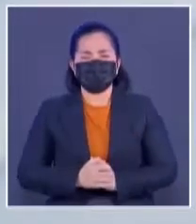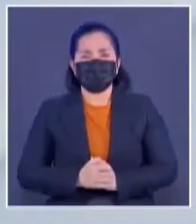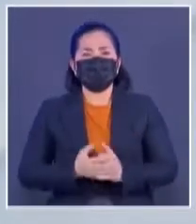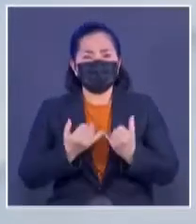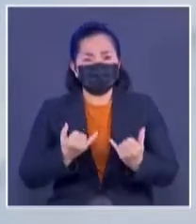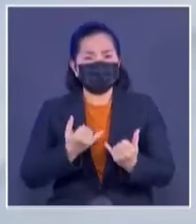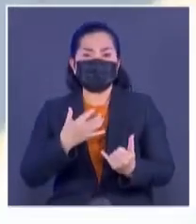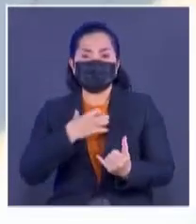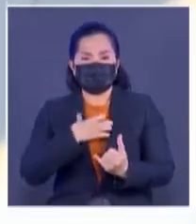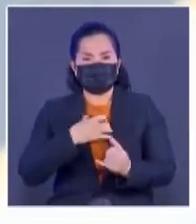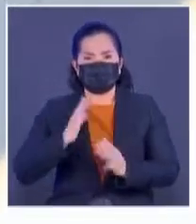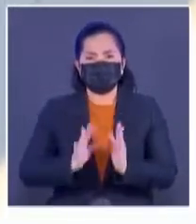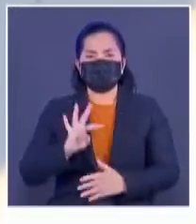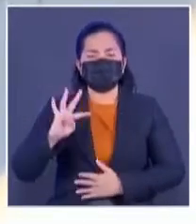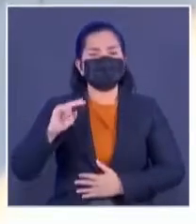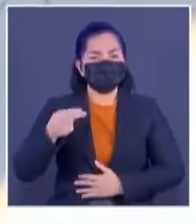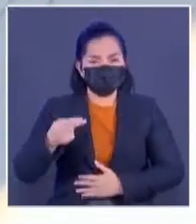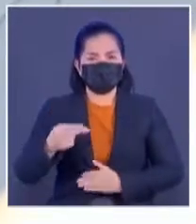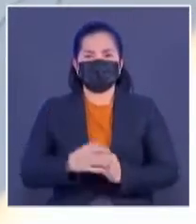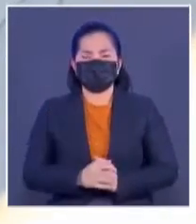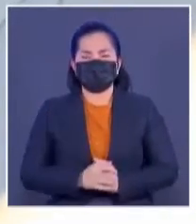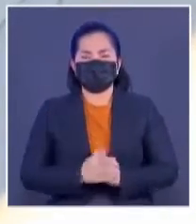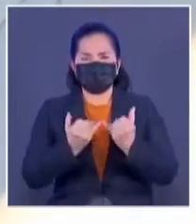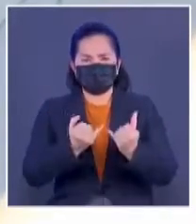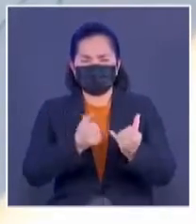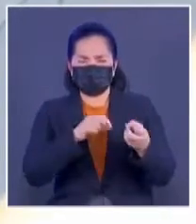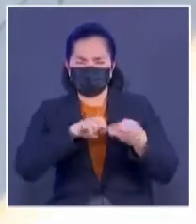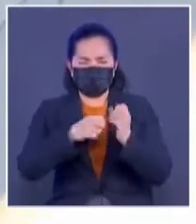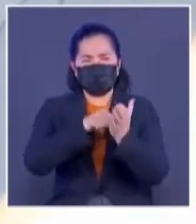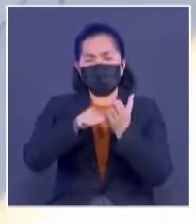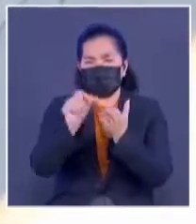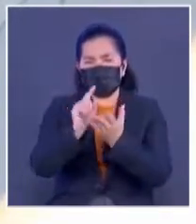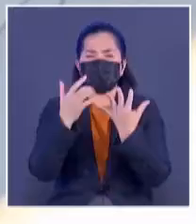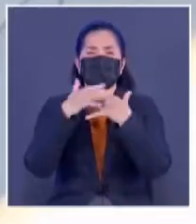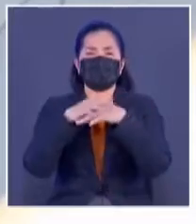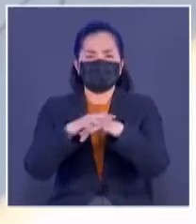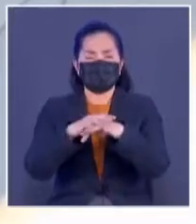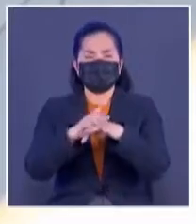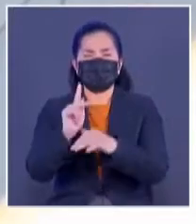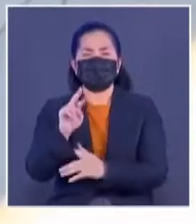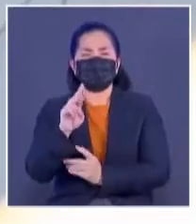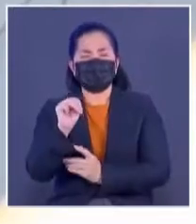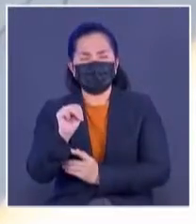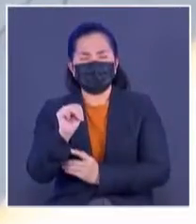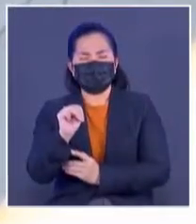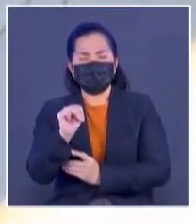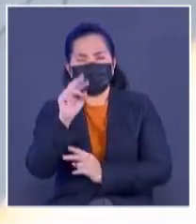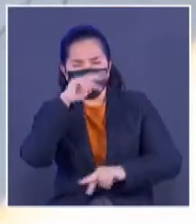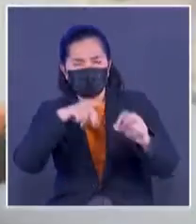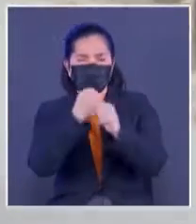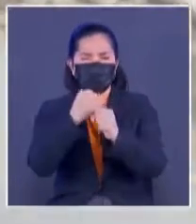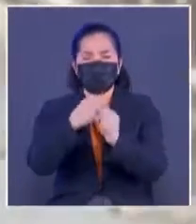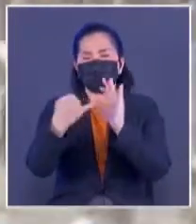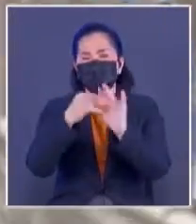วันนี้มีอยู่กว่า 40,000 คนตอนนี้พยายามแก้ไขปัญหาด้วยการประสานงานไปยังกรมการจัดหางานจังหวัดต่